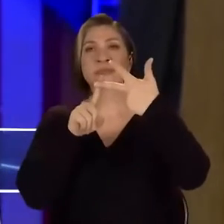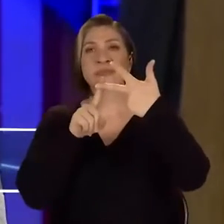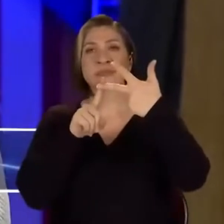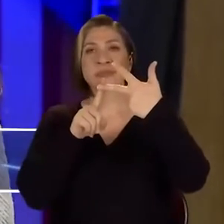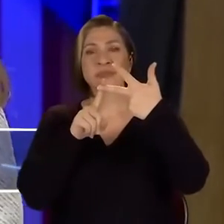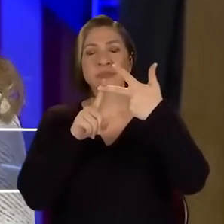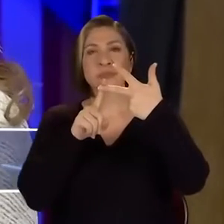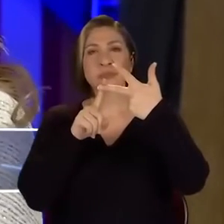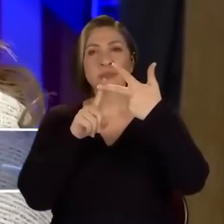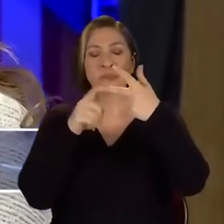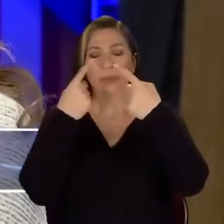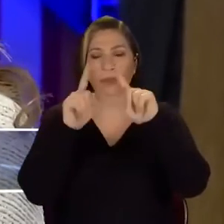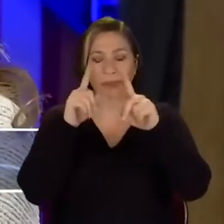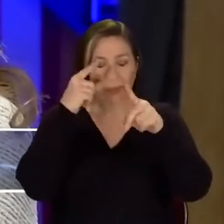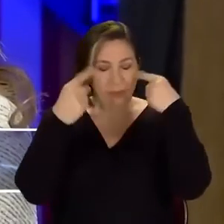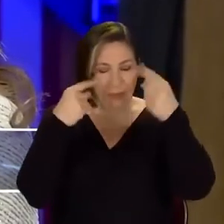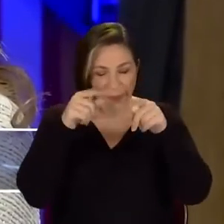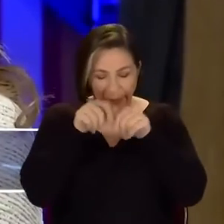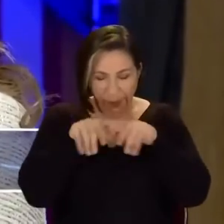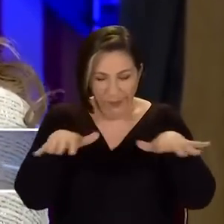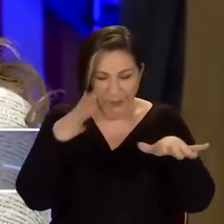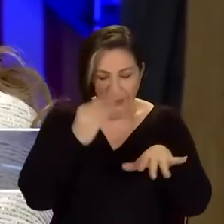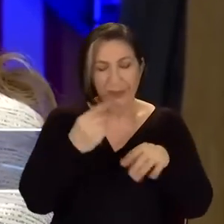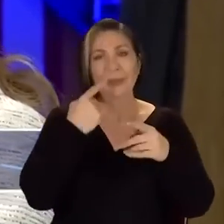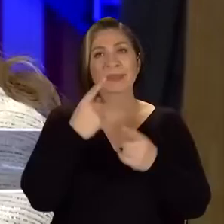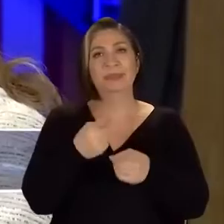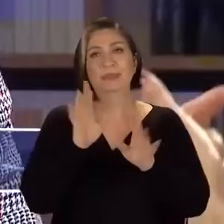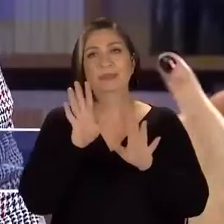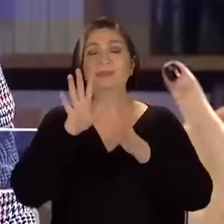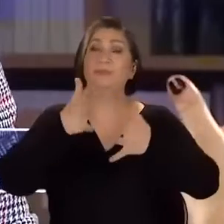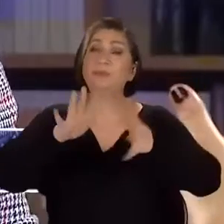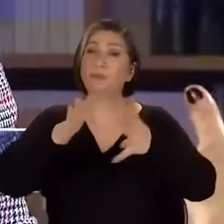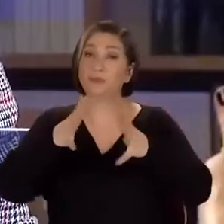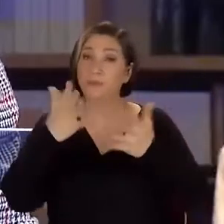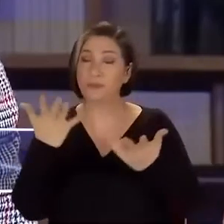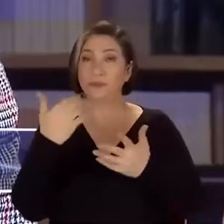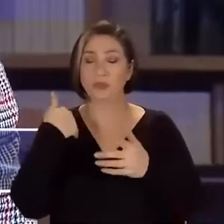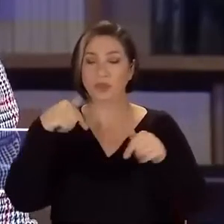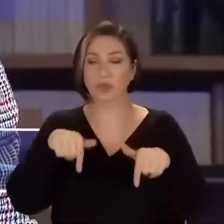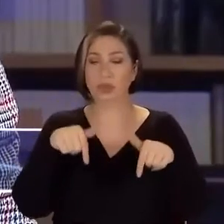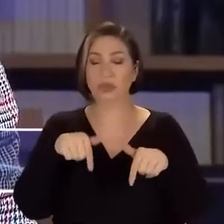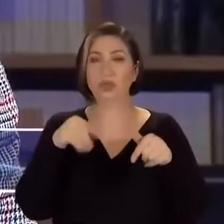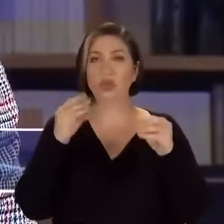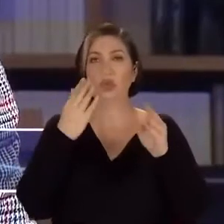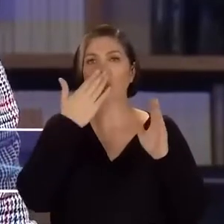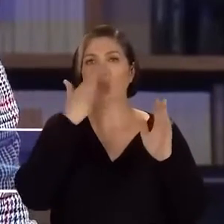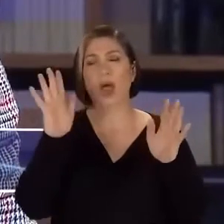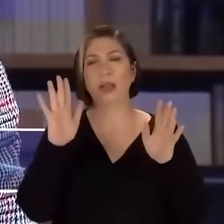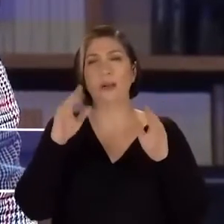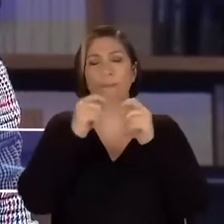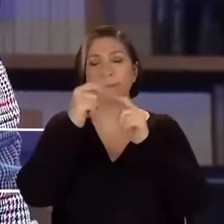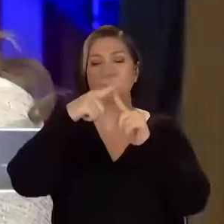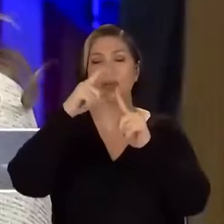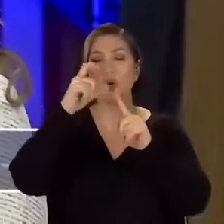senyoraj hakkıyla, algoritmalarla, smart kontratlarla yönetilenler. Yani belki de biz şu an tabii çok doğal Bitcoin